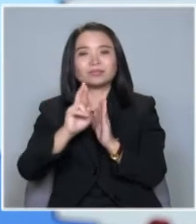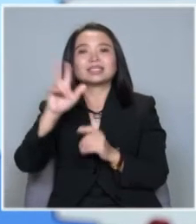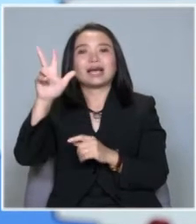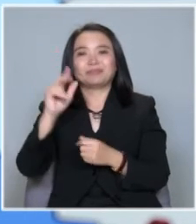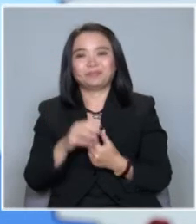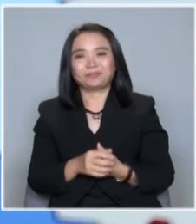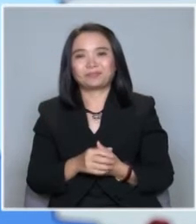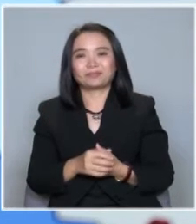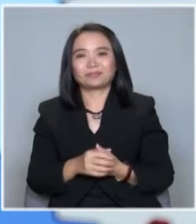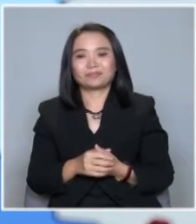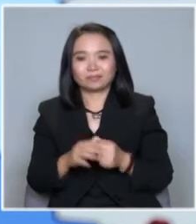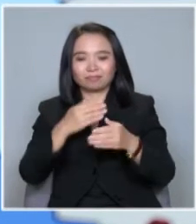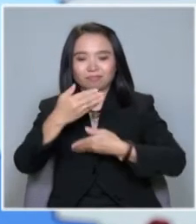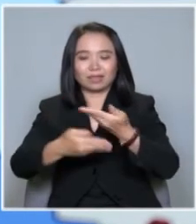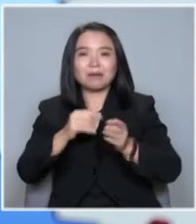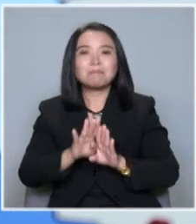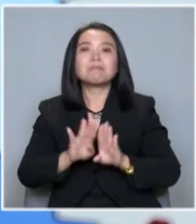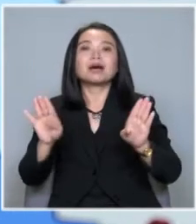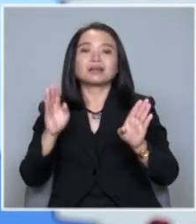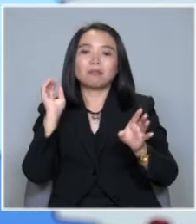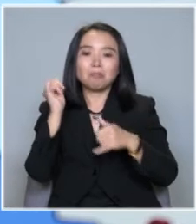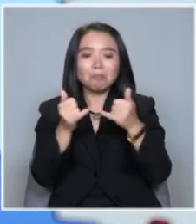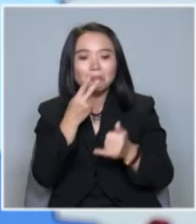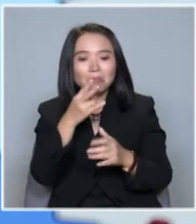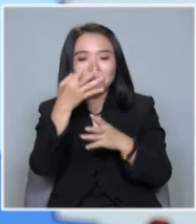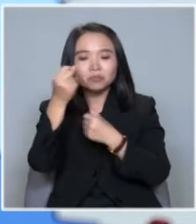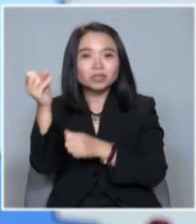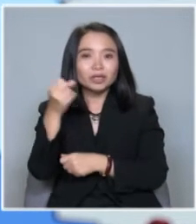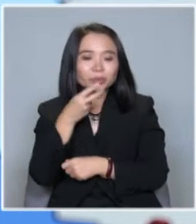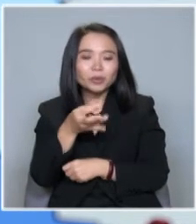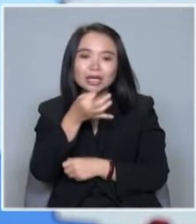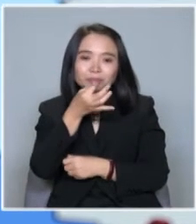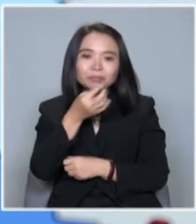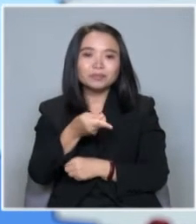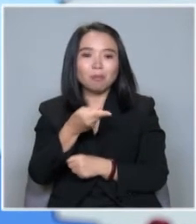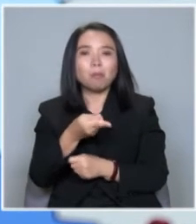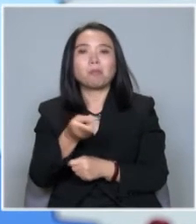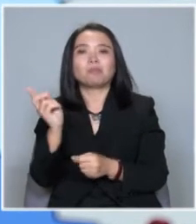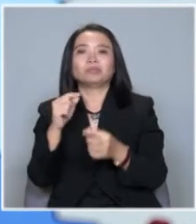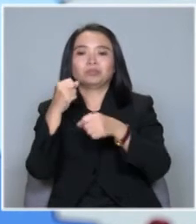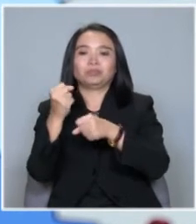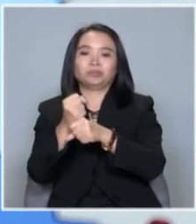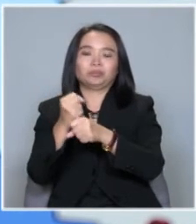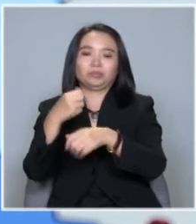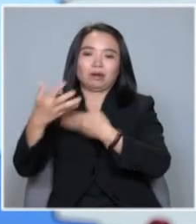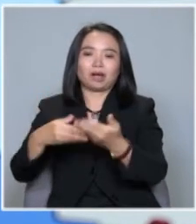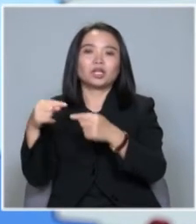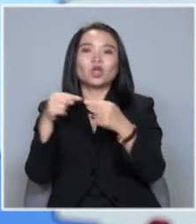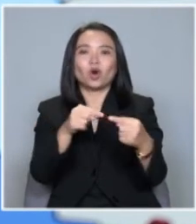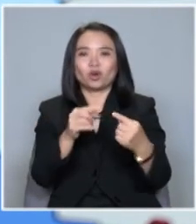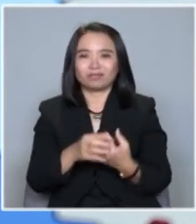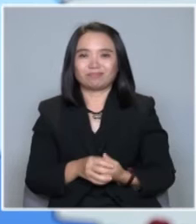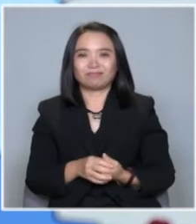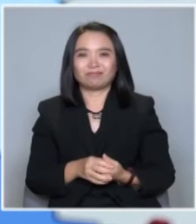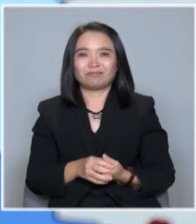ปิดตลาดนะคะให้กับผู้ประกอบการรายใหม่ๆซึ่งนอกจากเขาจะได้ขายสินค้าแล้วนะคะเ